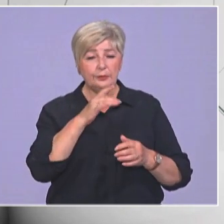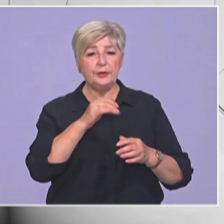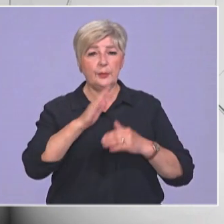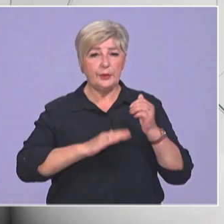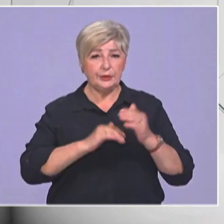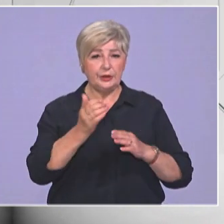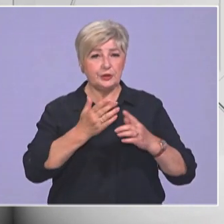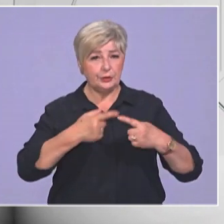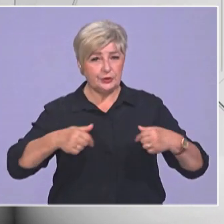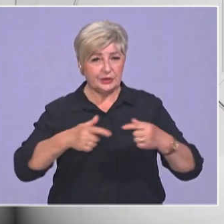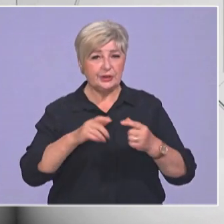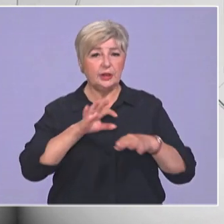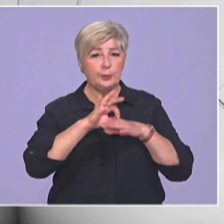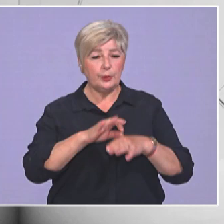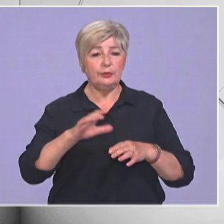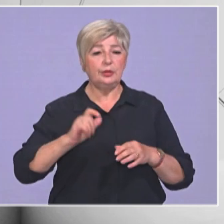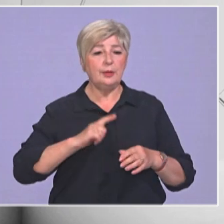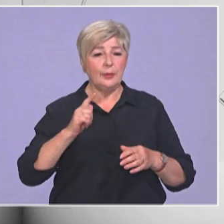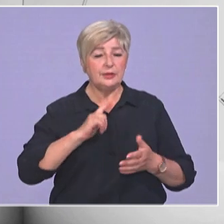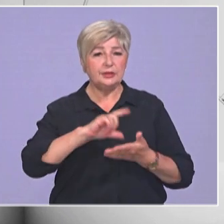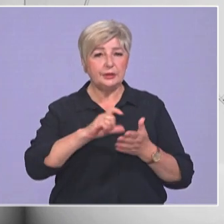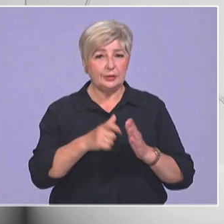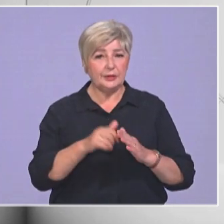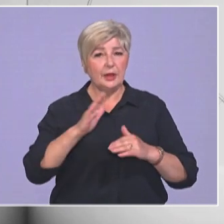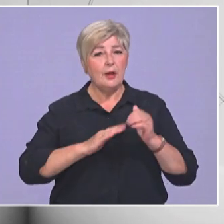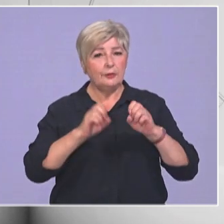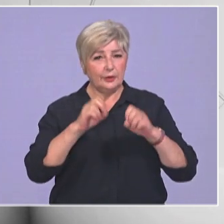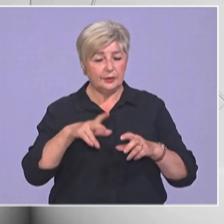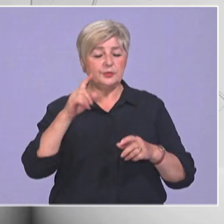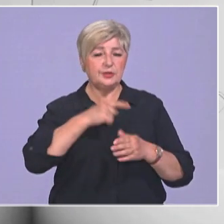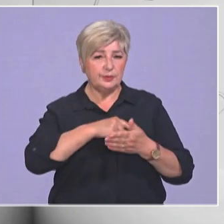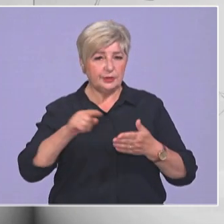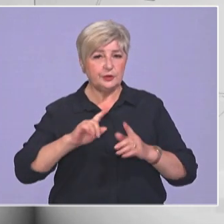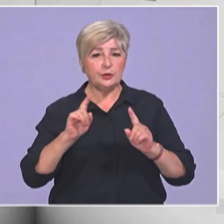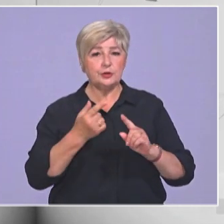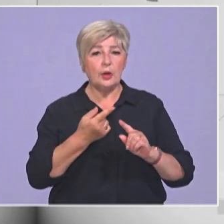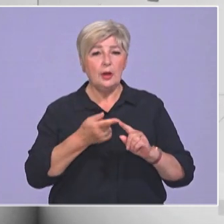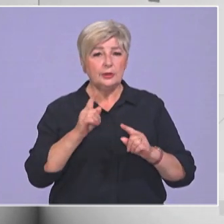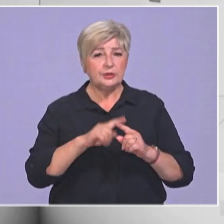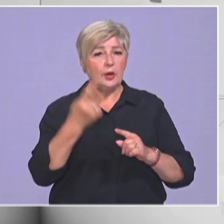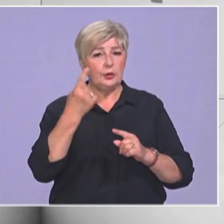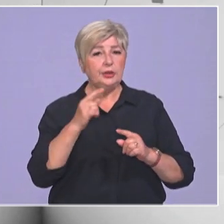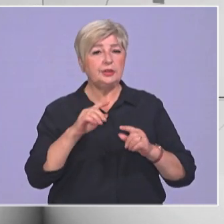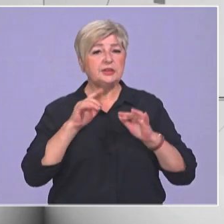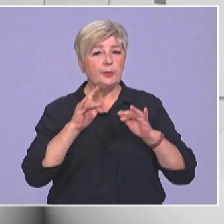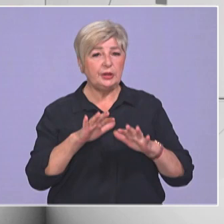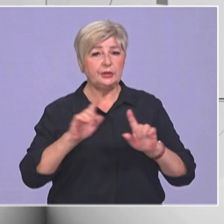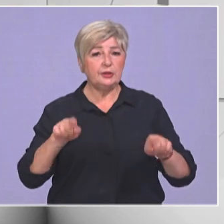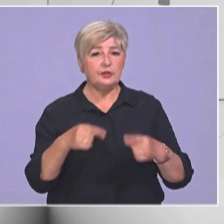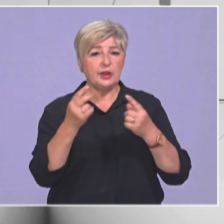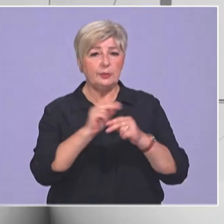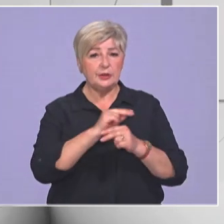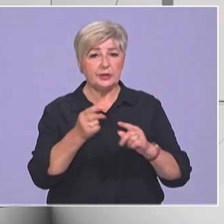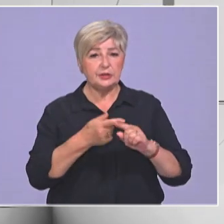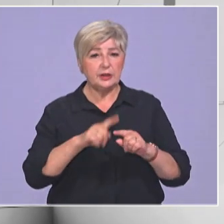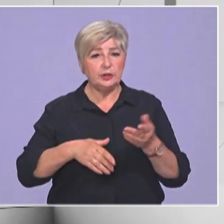майстер-клас з використанням арт-техніки. Фахівці зазначають, що такі заняття – це один із методів реабілітації, який